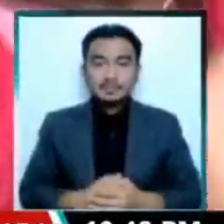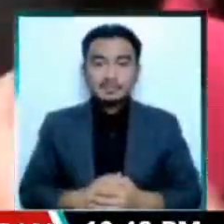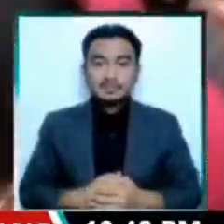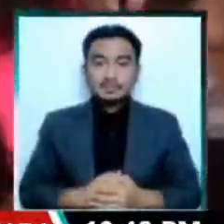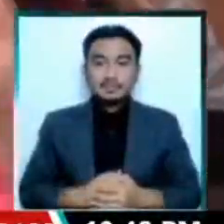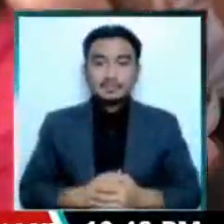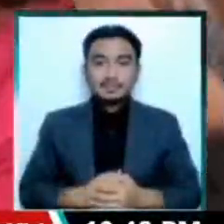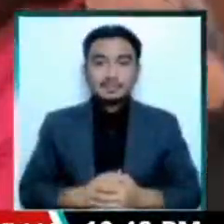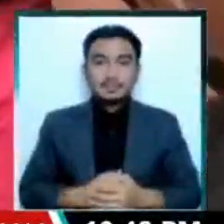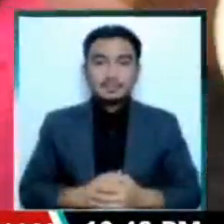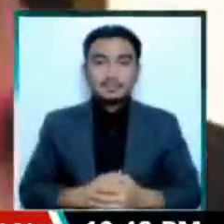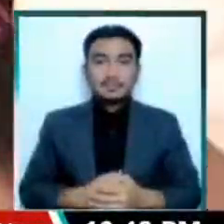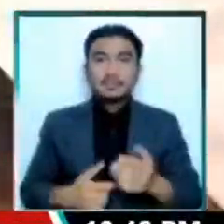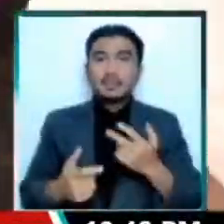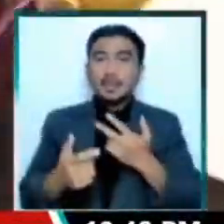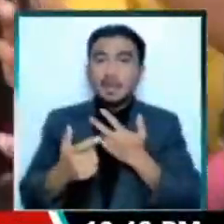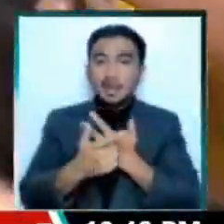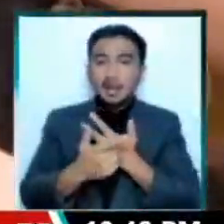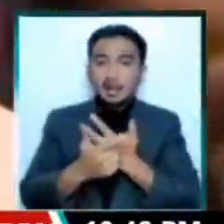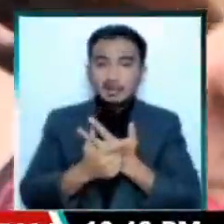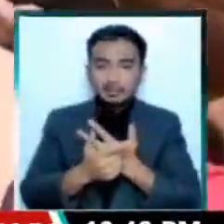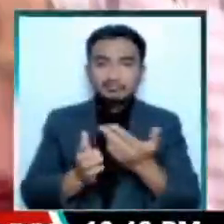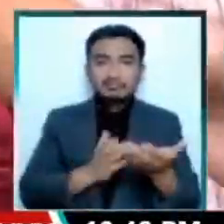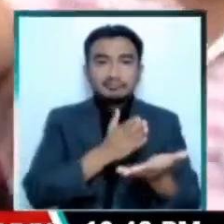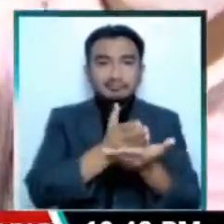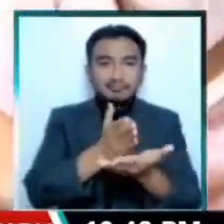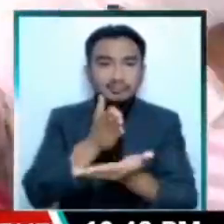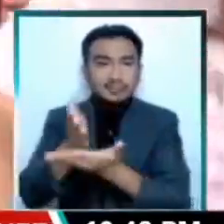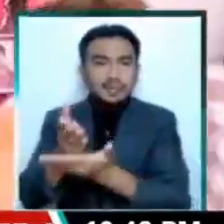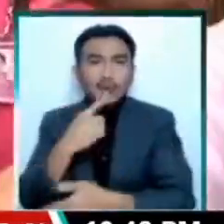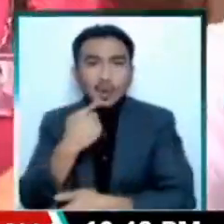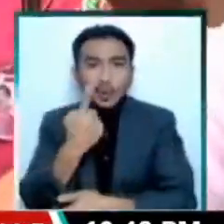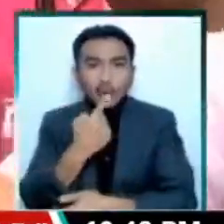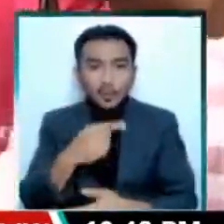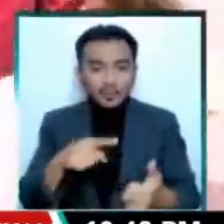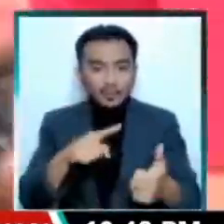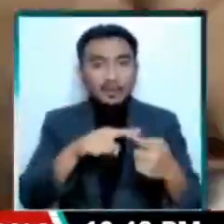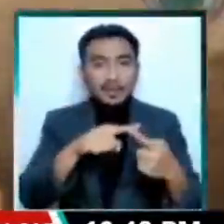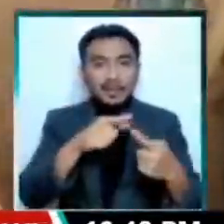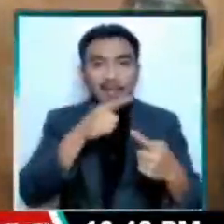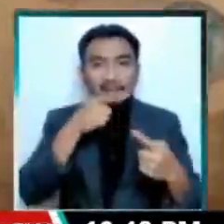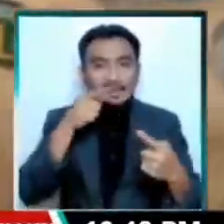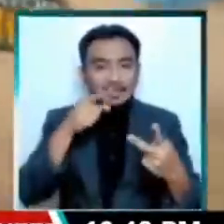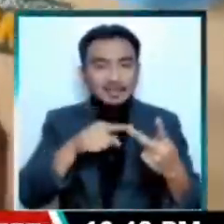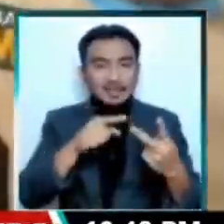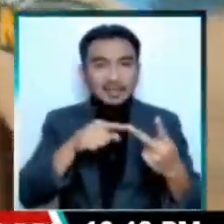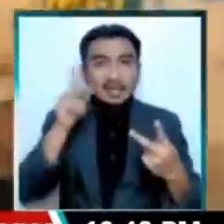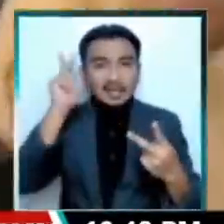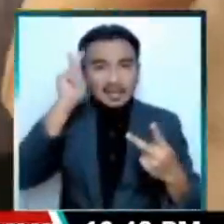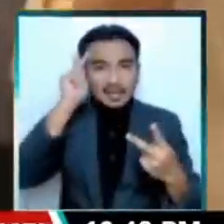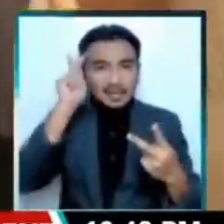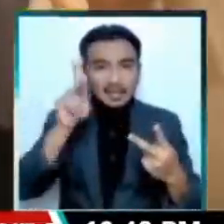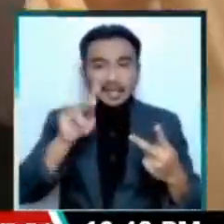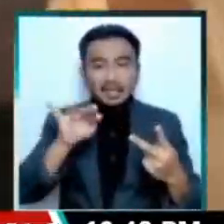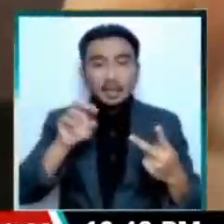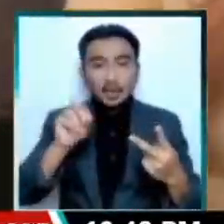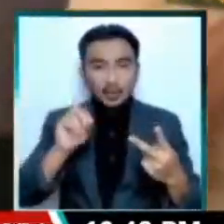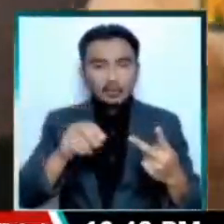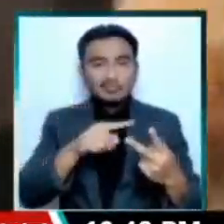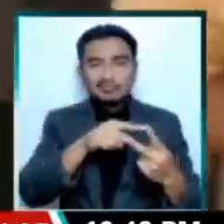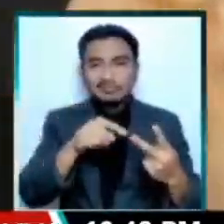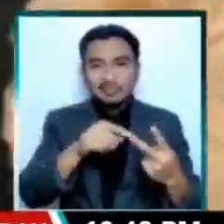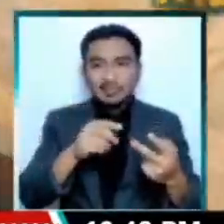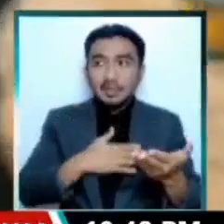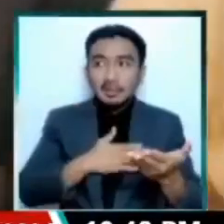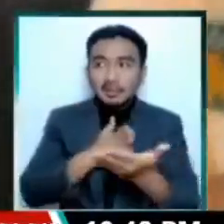Sa Laguna nag-ikot sina Vice President Lenny Robredo at Senator Kiko Pangilinan. Nakipagkita rin sila sa mga lokal